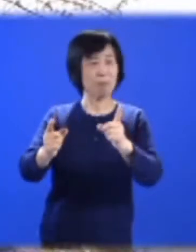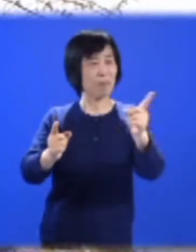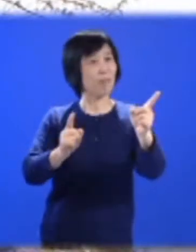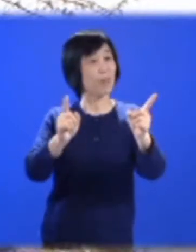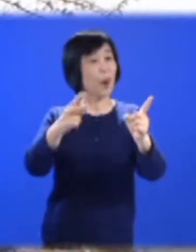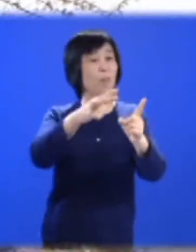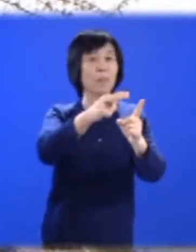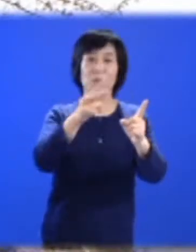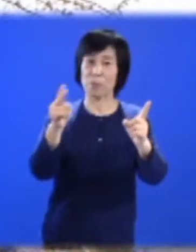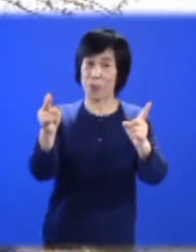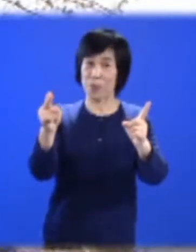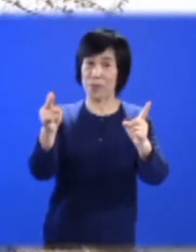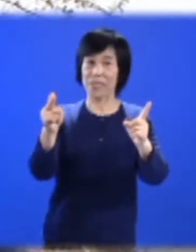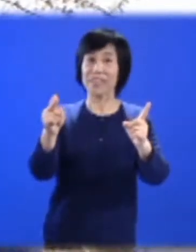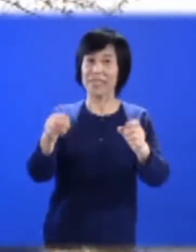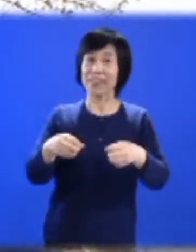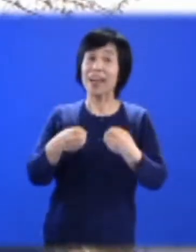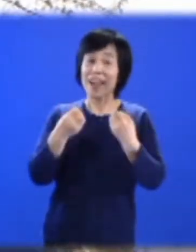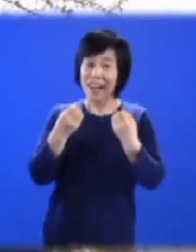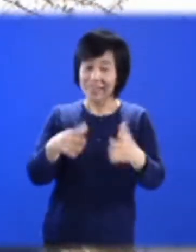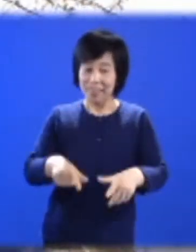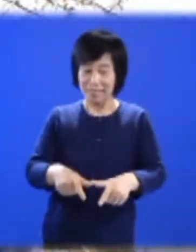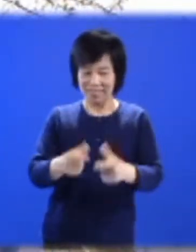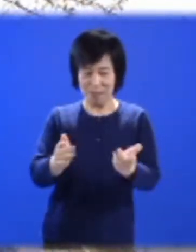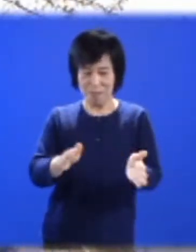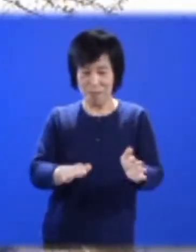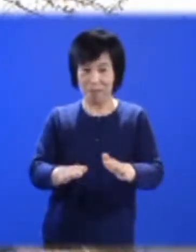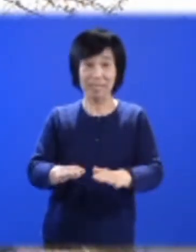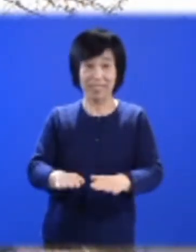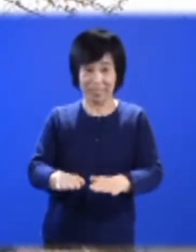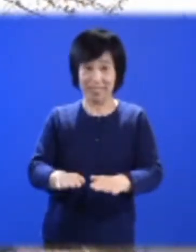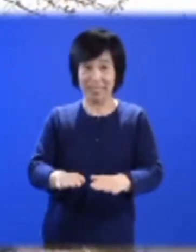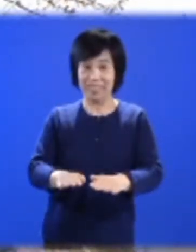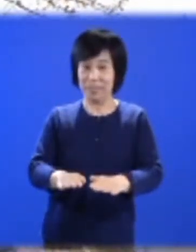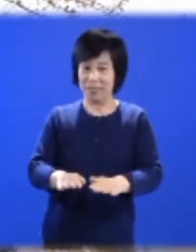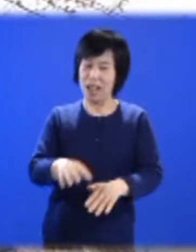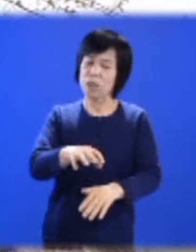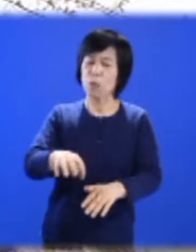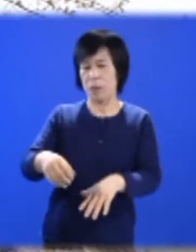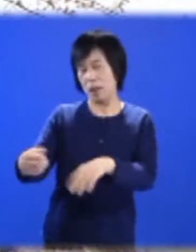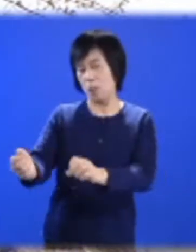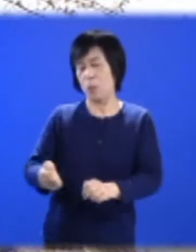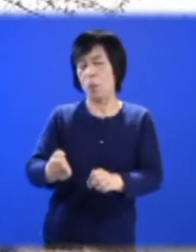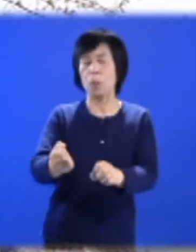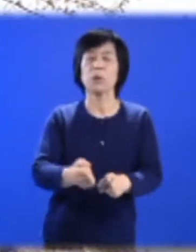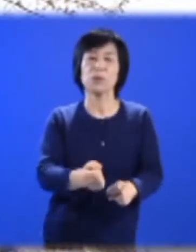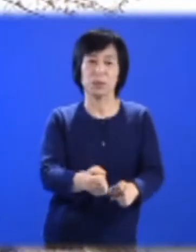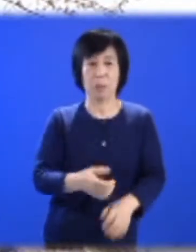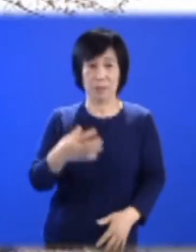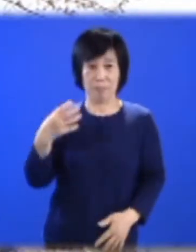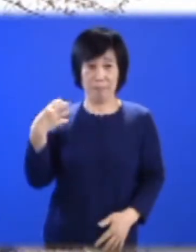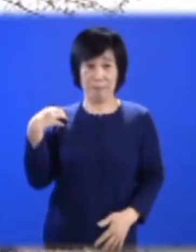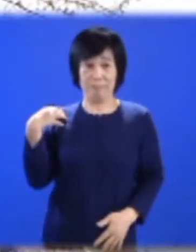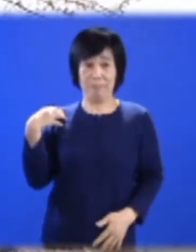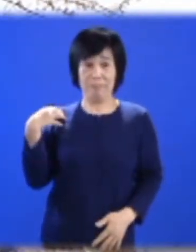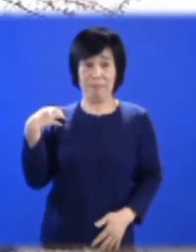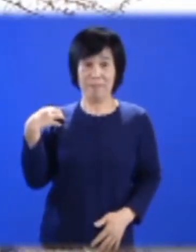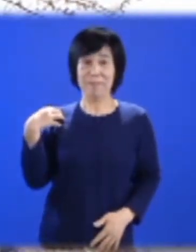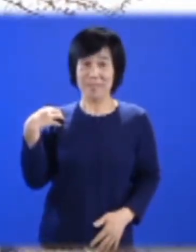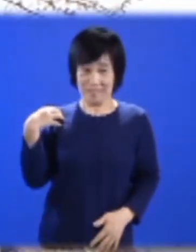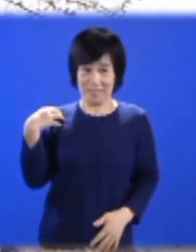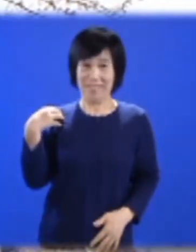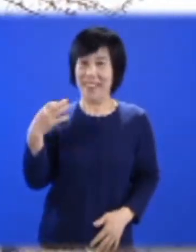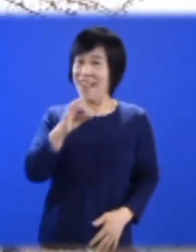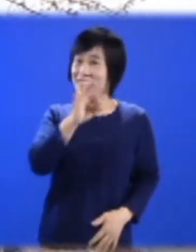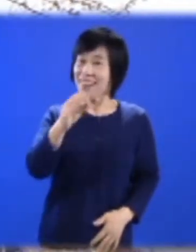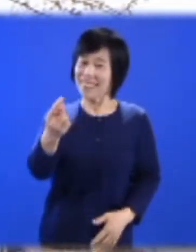か新しい桜を植えたりだとか、まあ、周りを掃除したりだとかそういったことを、まあ、